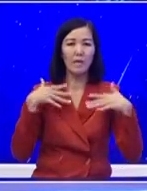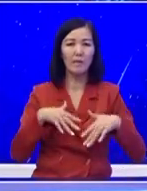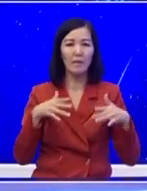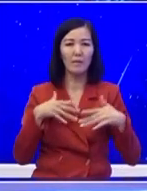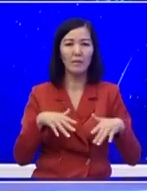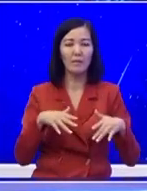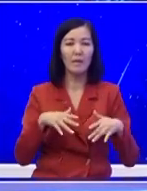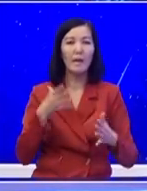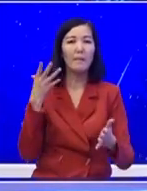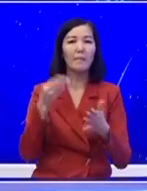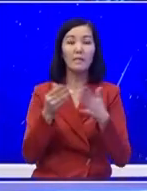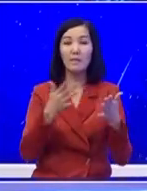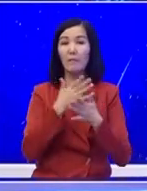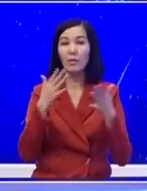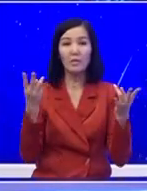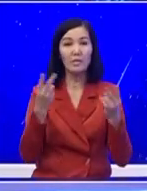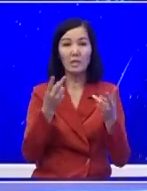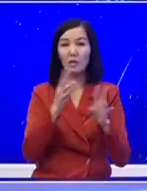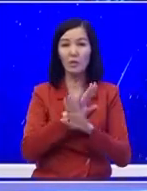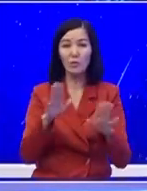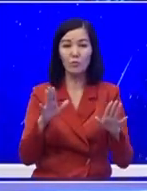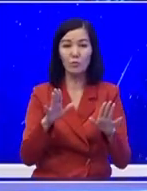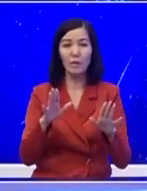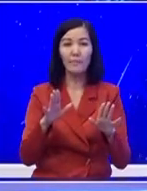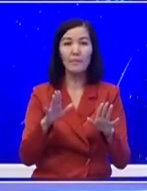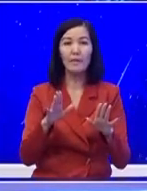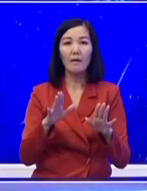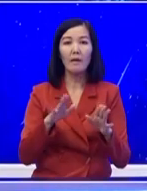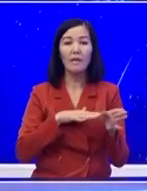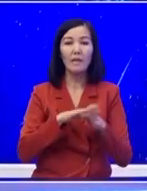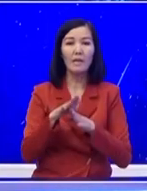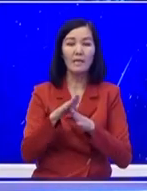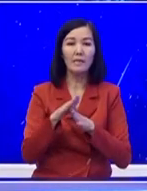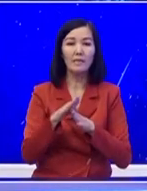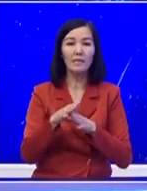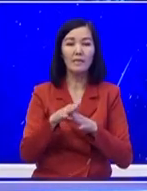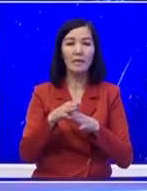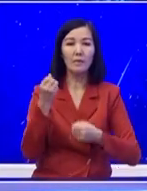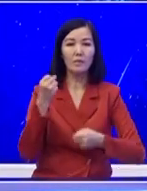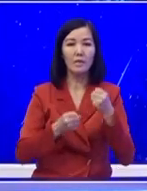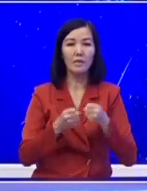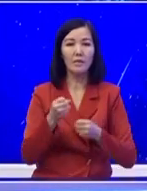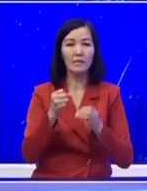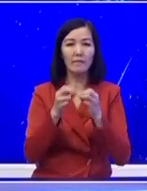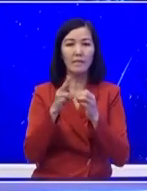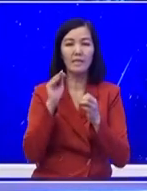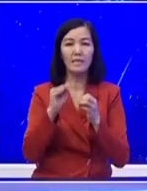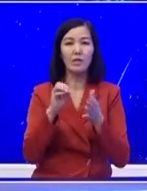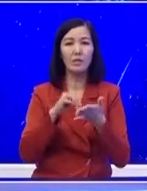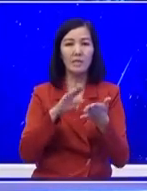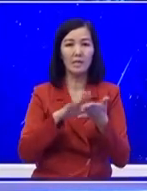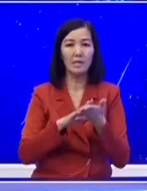не придется платить большие деньги для того, чтобы их узаконить. Легализовать железных коней в Казахстане можно всего за 12 тысяч